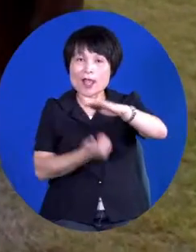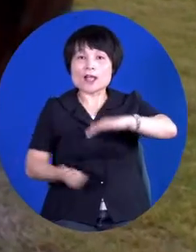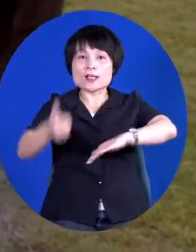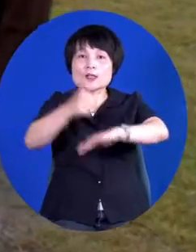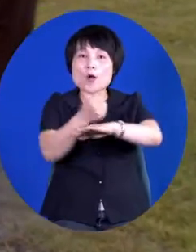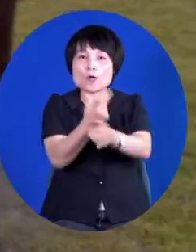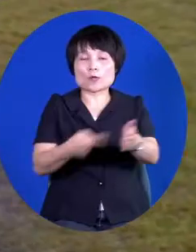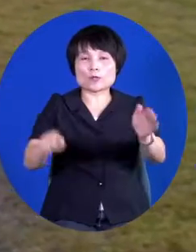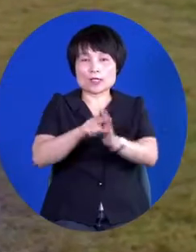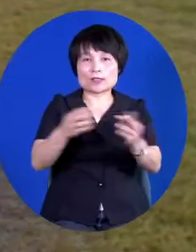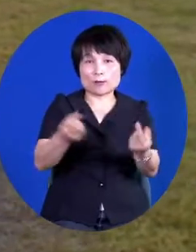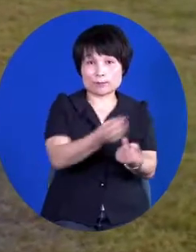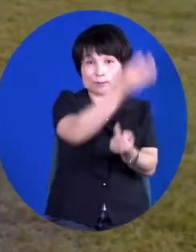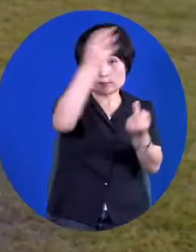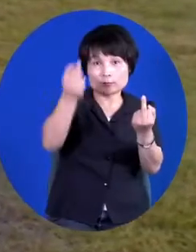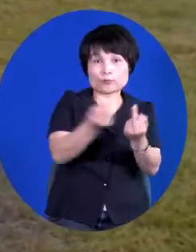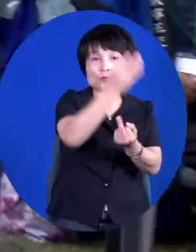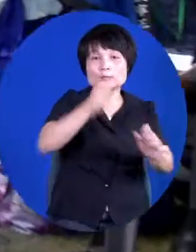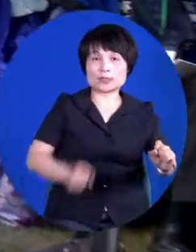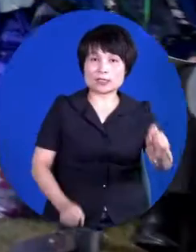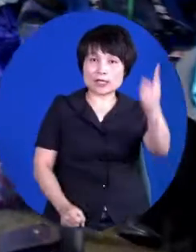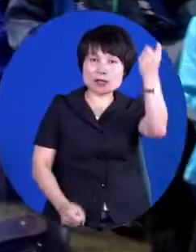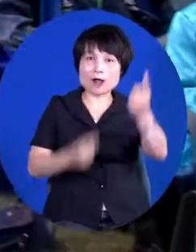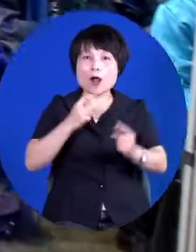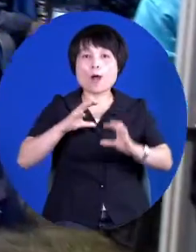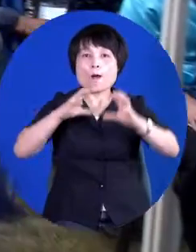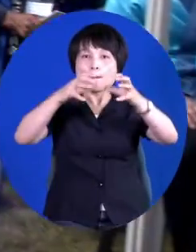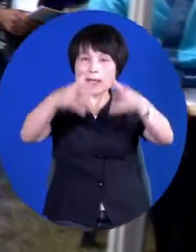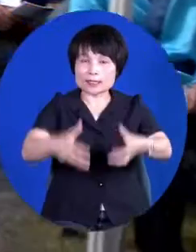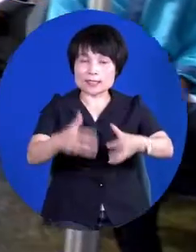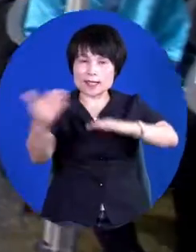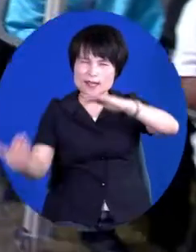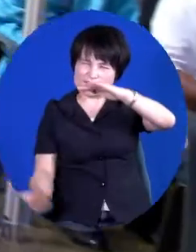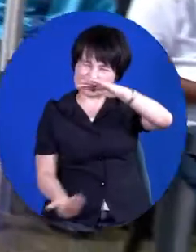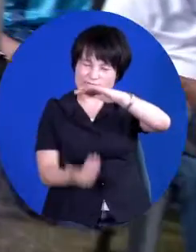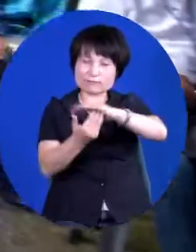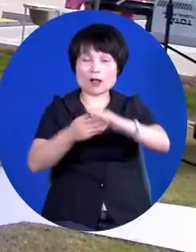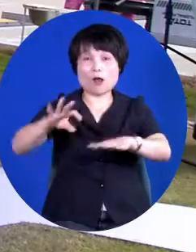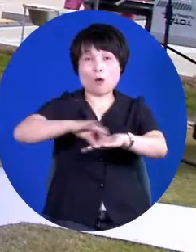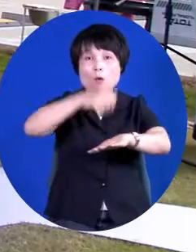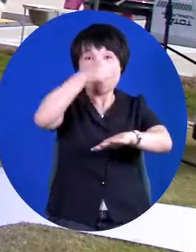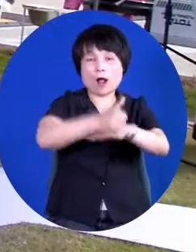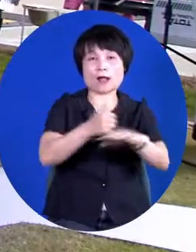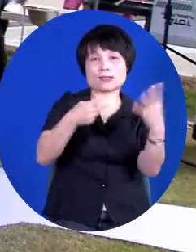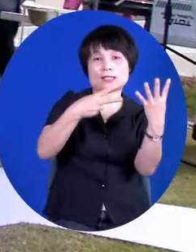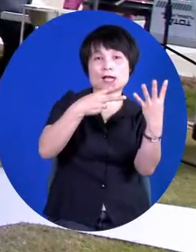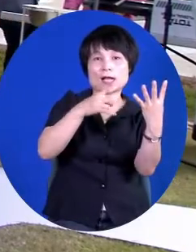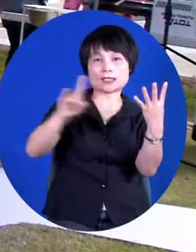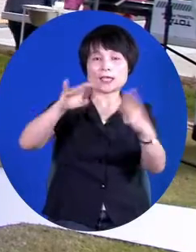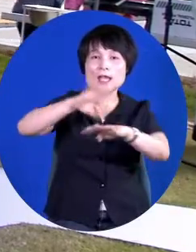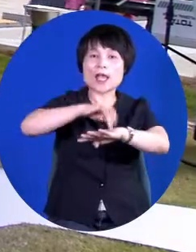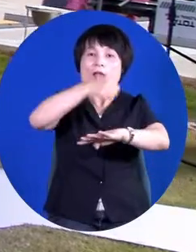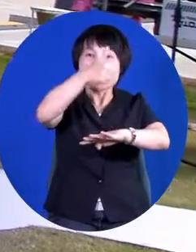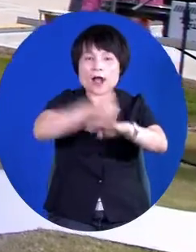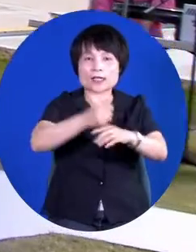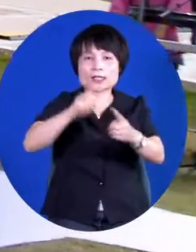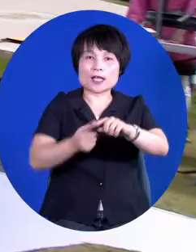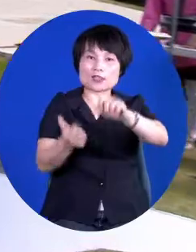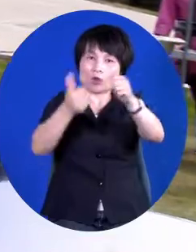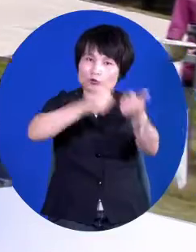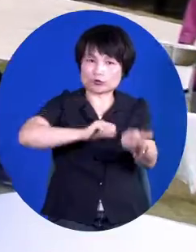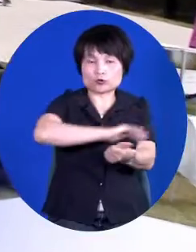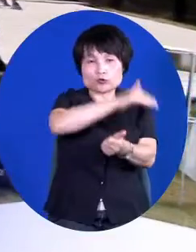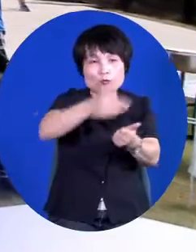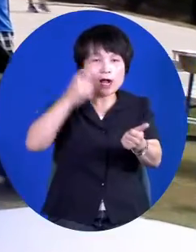개최를 지켜줄 홍불채화를 시작으로 백제 전성기 무렵의 4대왕인 문주왕, 삼근왕,